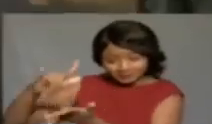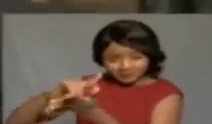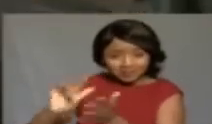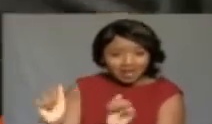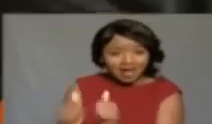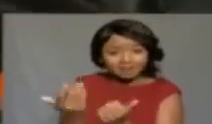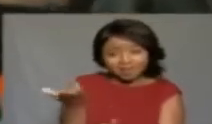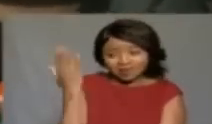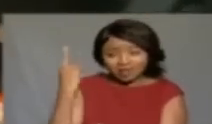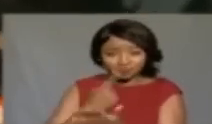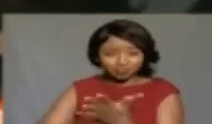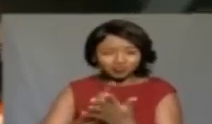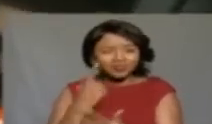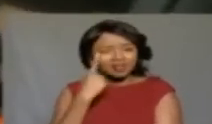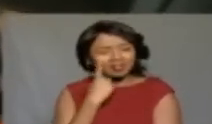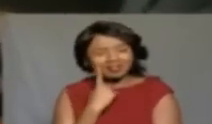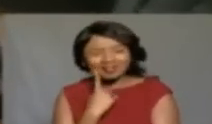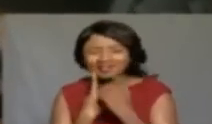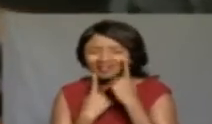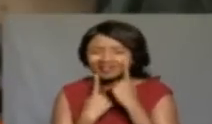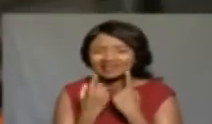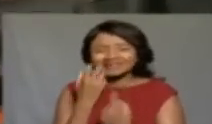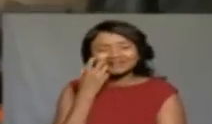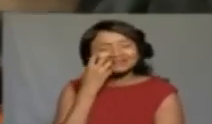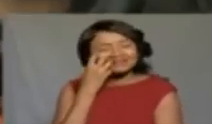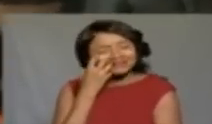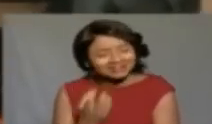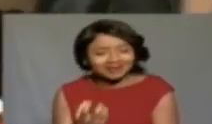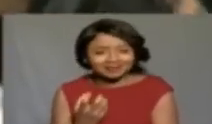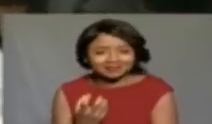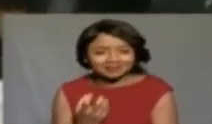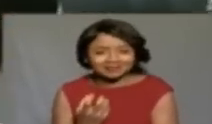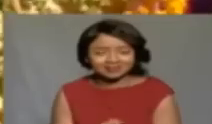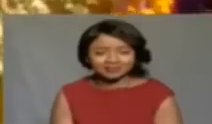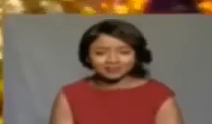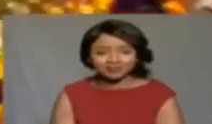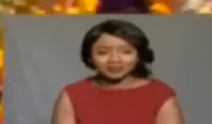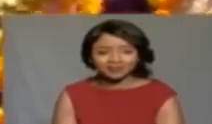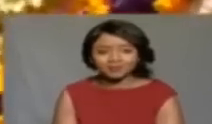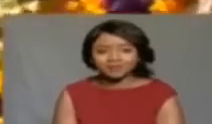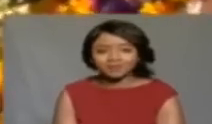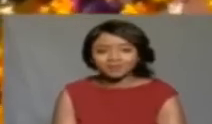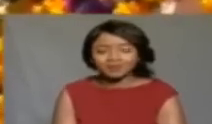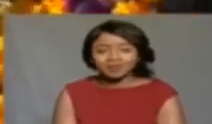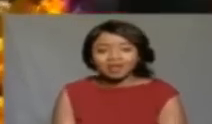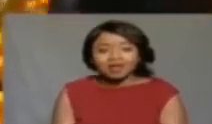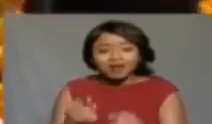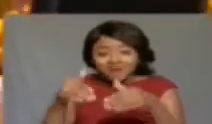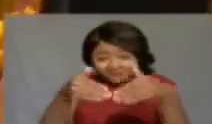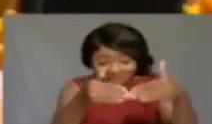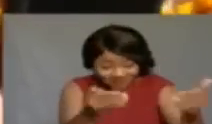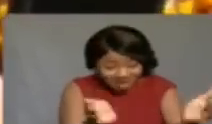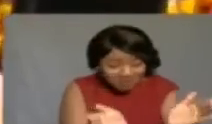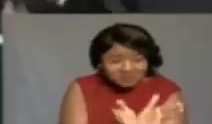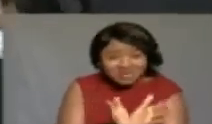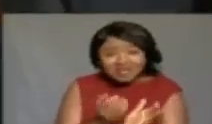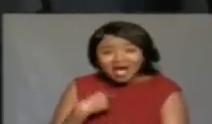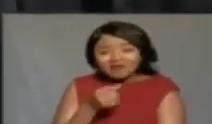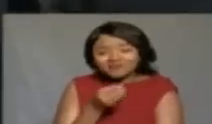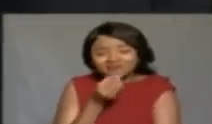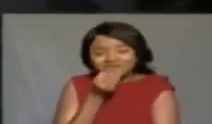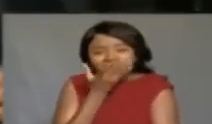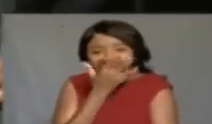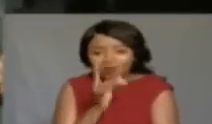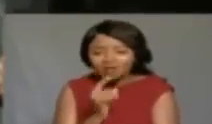na machozi yakidhihirisha kiza kilichowakaba nyoyoni. Jamaa za walioangamia wakilazimika kubeba maua meupe na picha